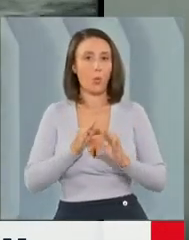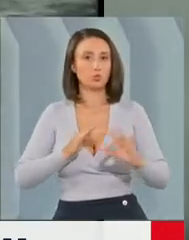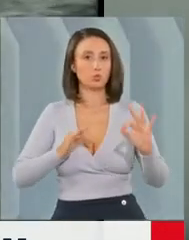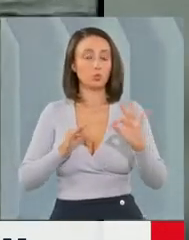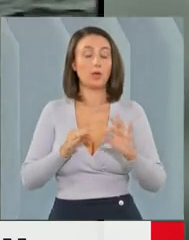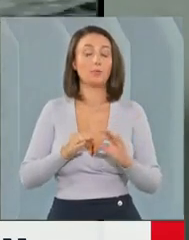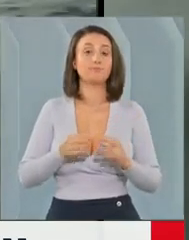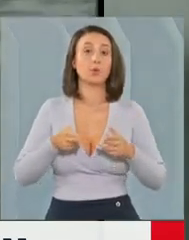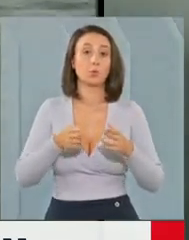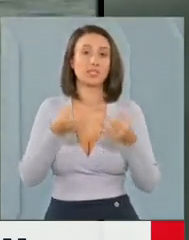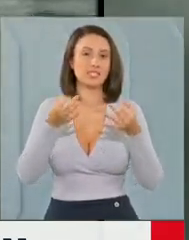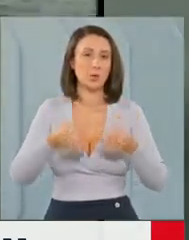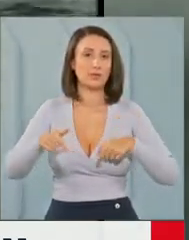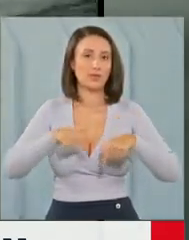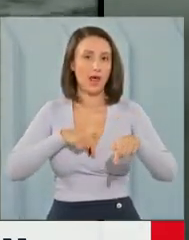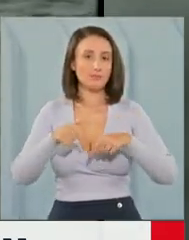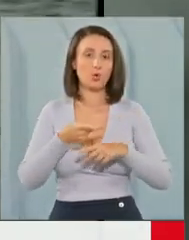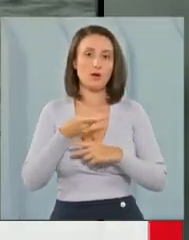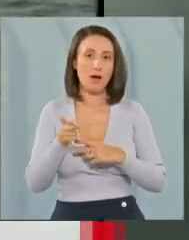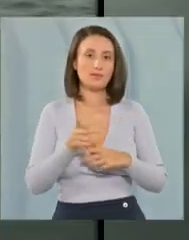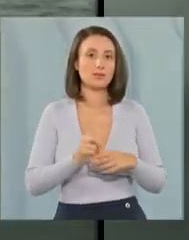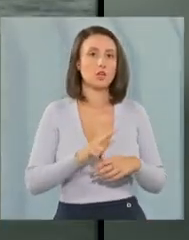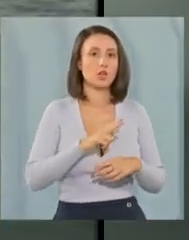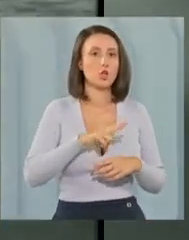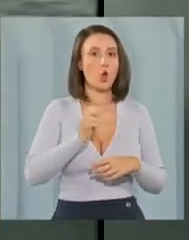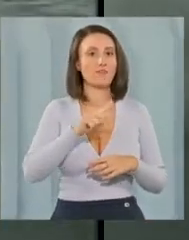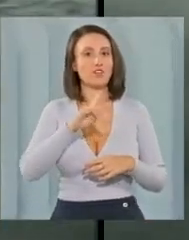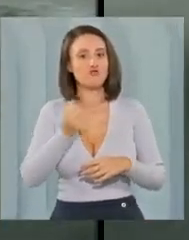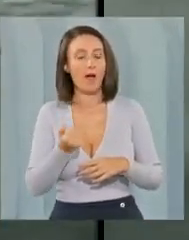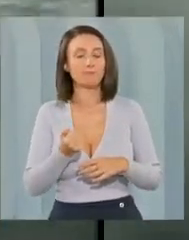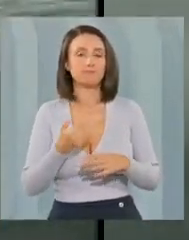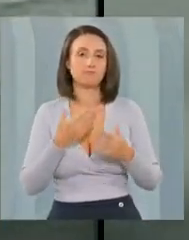Baltice, rută care va asigura transportul gazelor din Norvegia către Danemarca și Polonia.